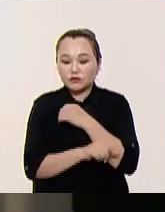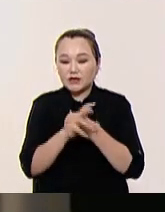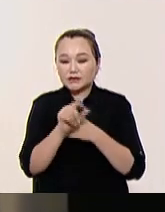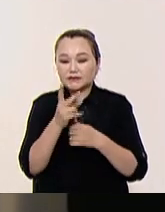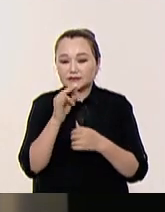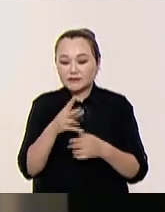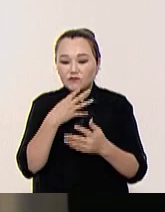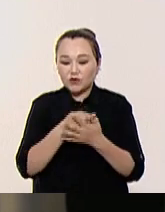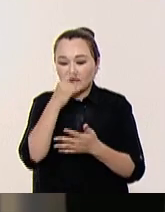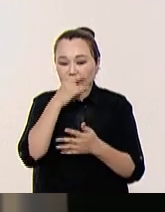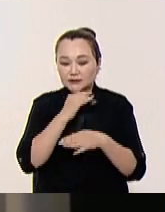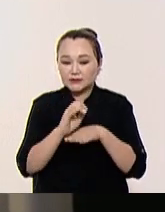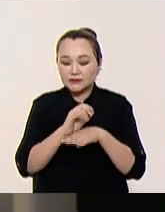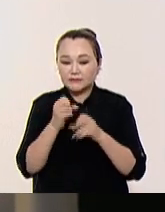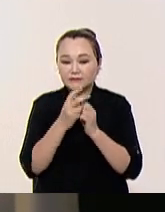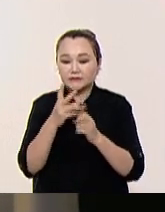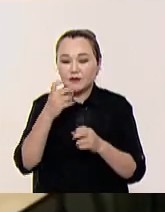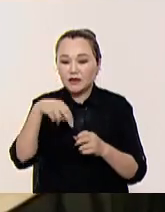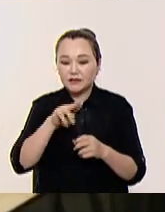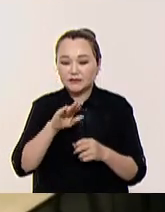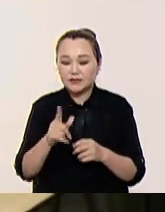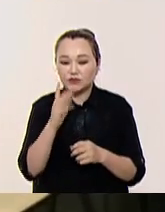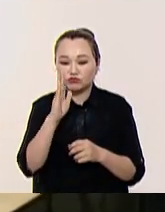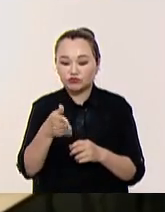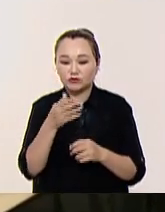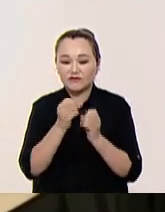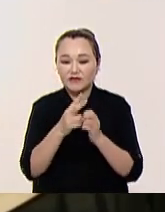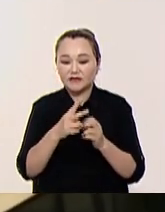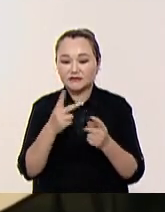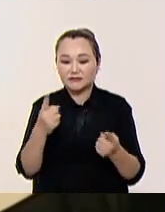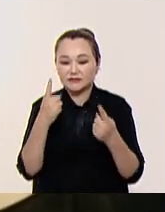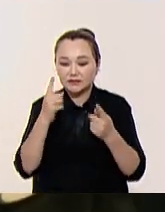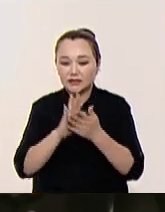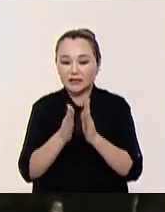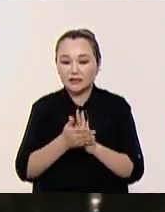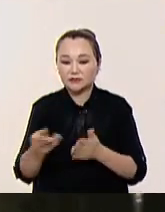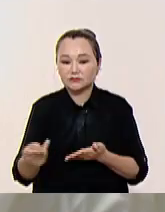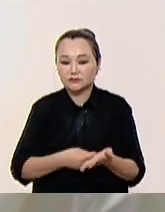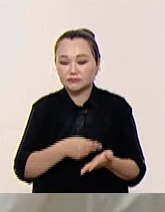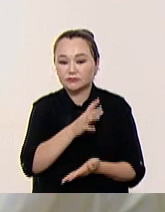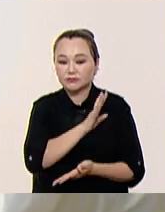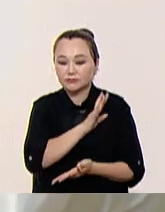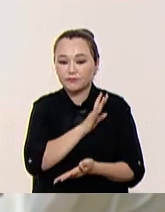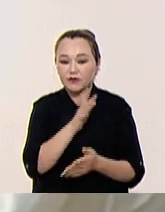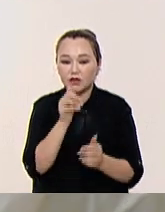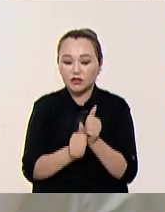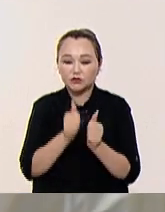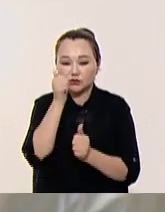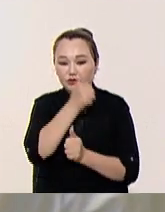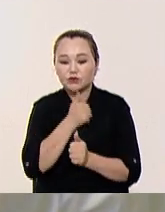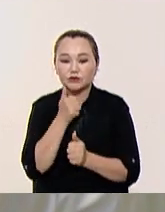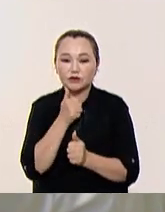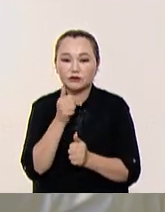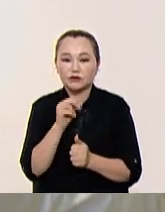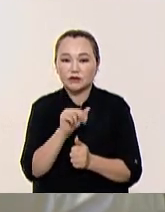отандық кәсіпорындармен құны 12 миллиард теңге болатын 12 ірі келісім шартқа қол қойған. На ежегодной основе